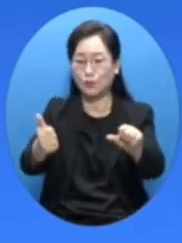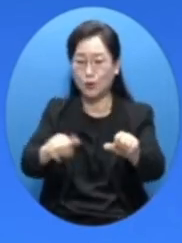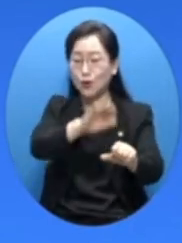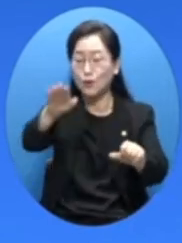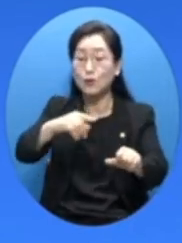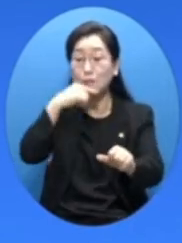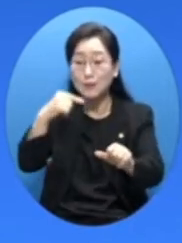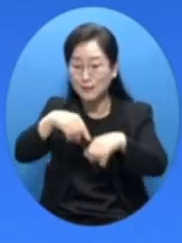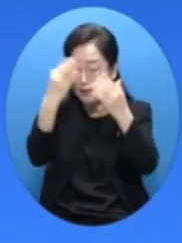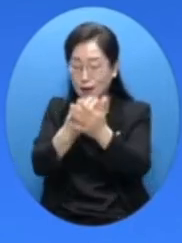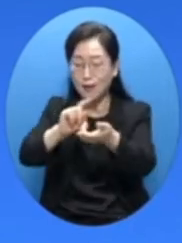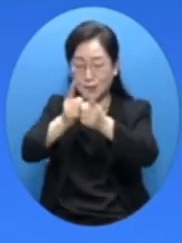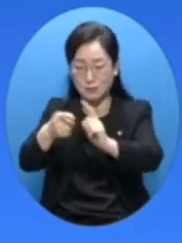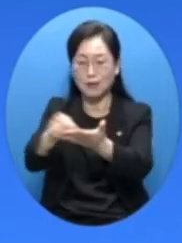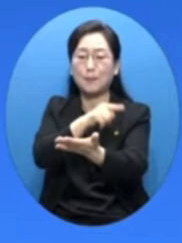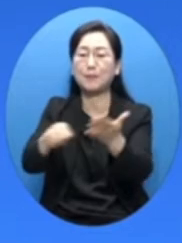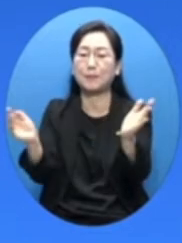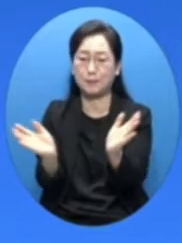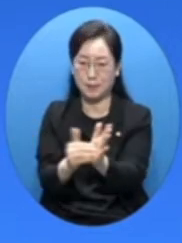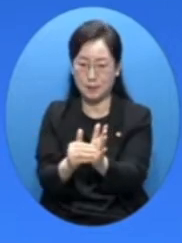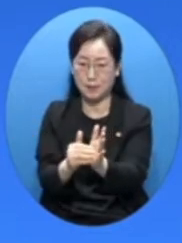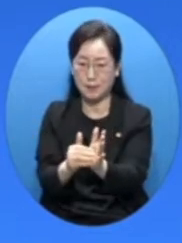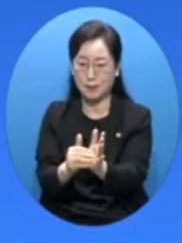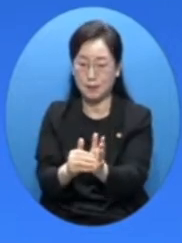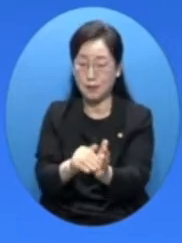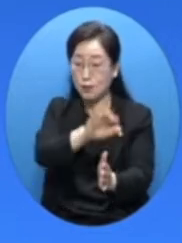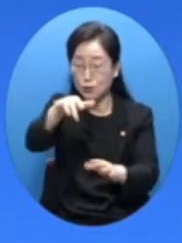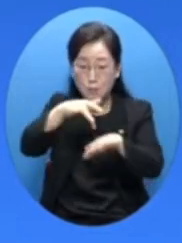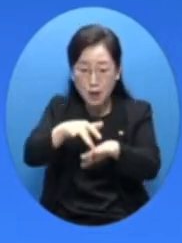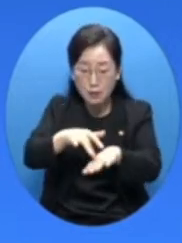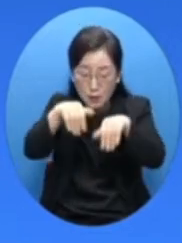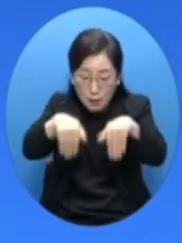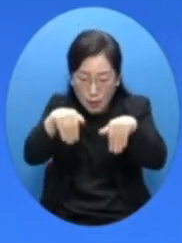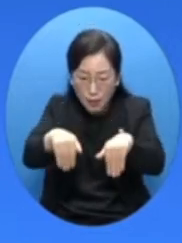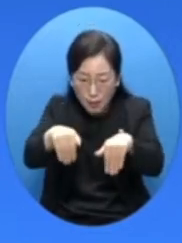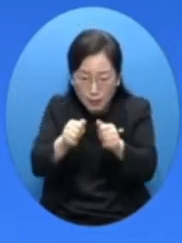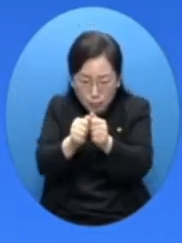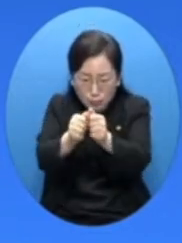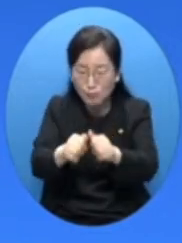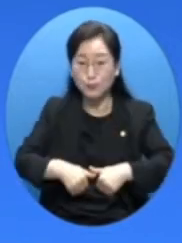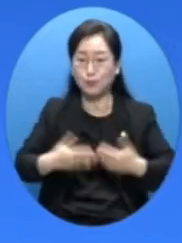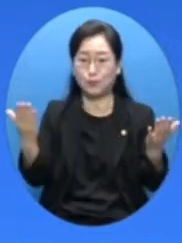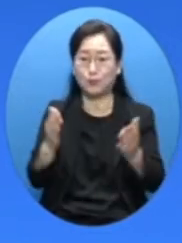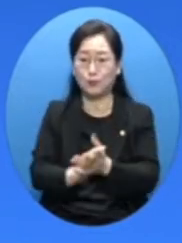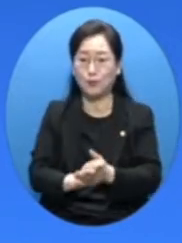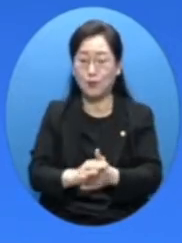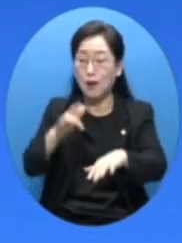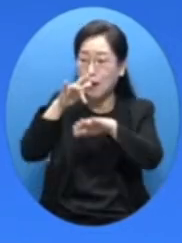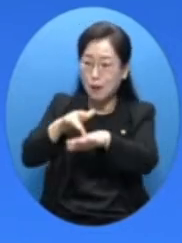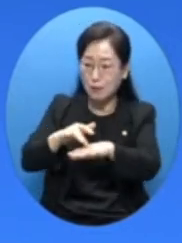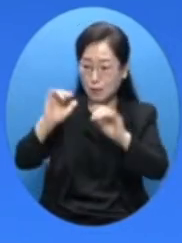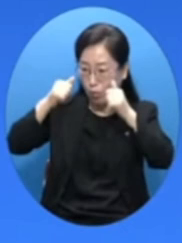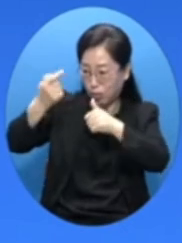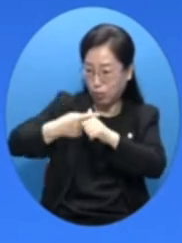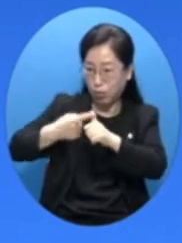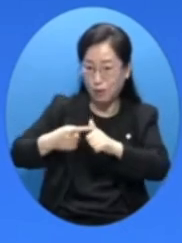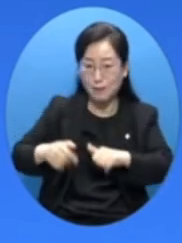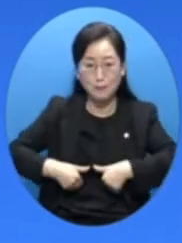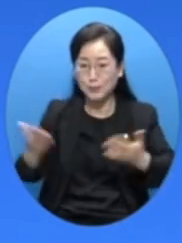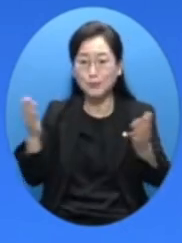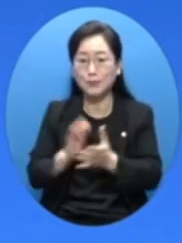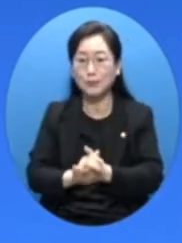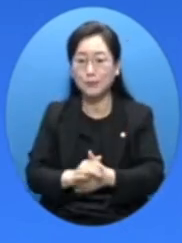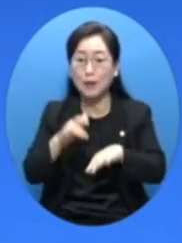다 갚아주셨습니다. 더 이상 우리가 마귀의 노예로 살 이유가 없습니다. 마귀에게 조롱을 당할 이유가 없습니다.